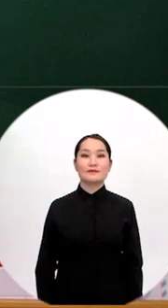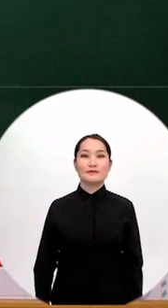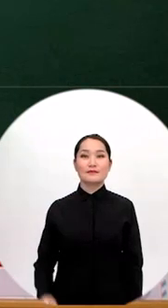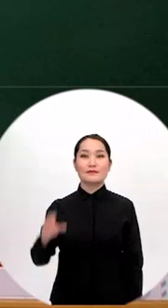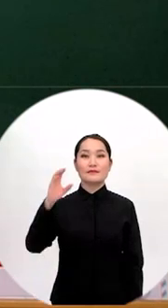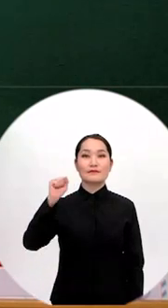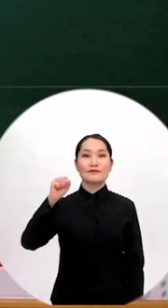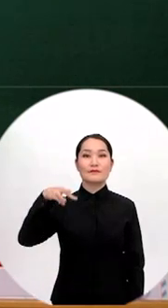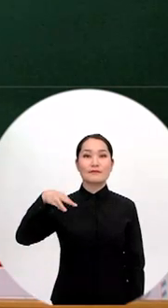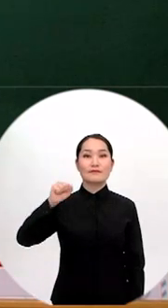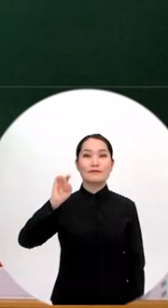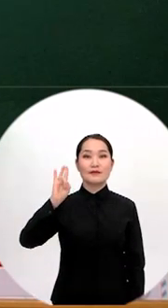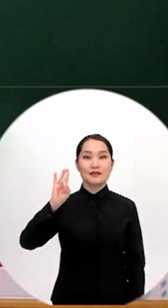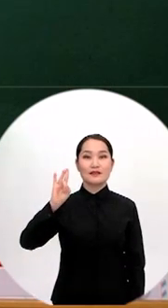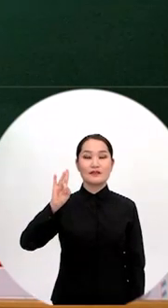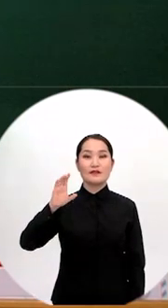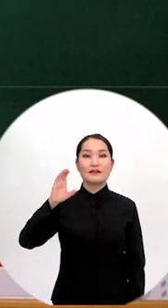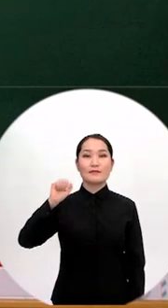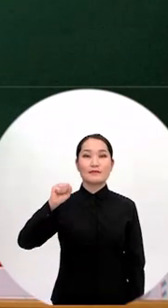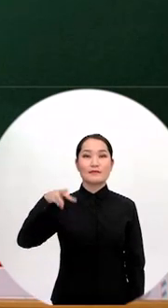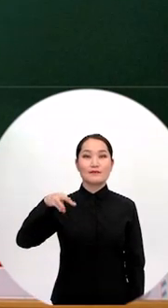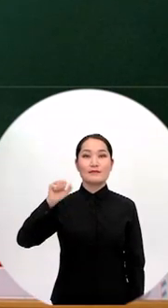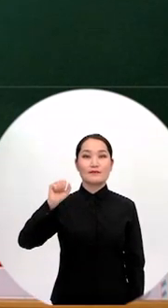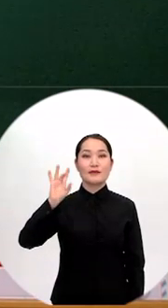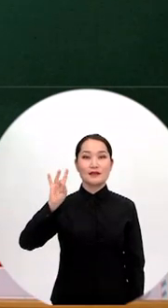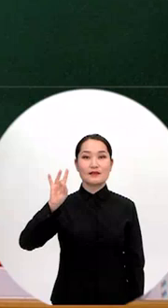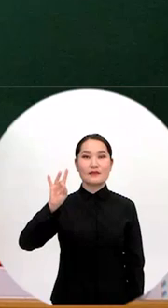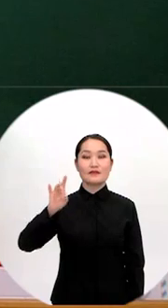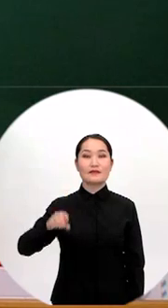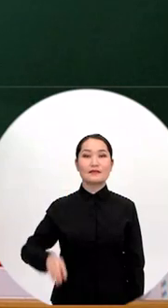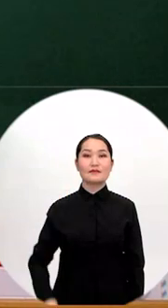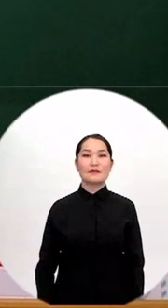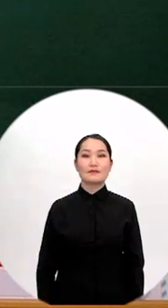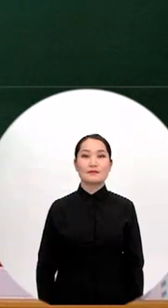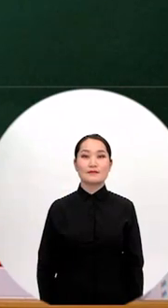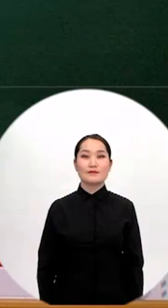хэлээрэй. Самар. Самар.